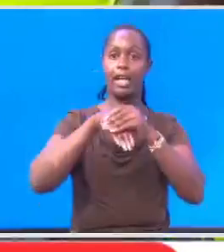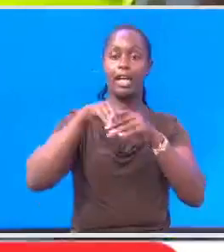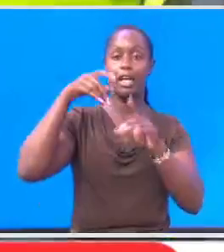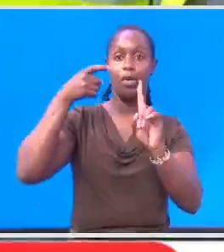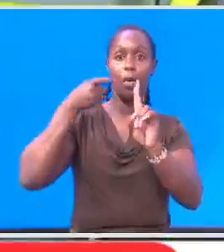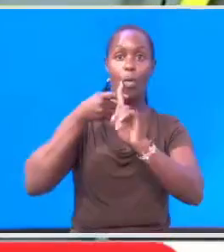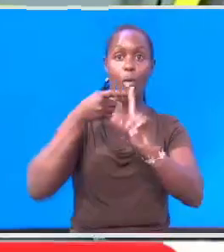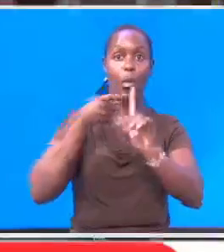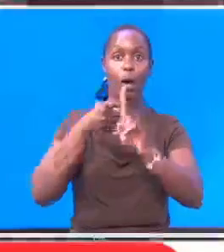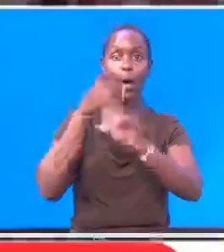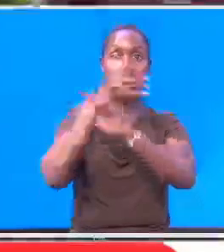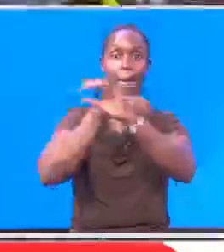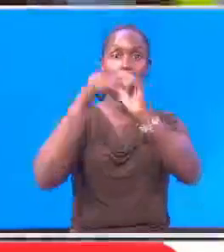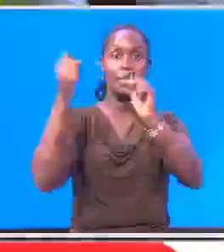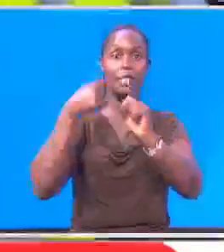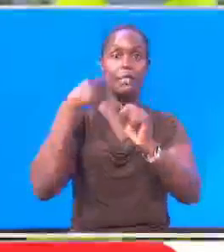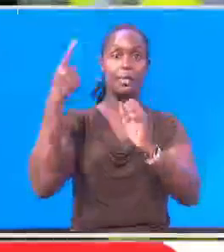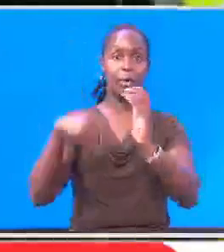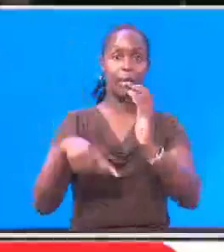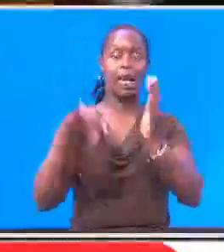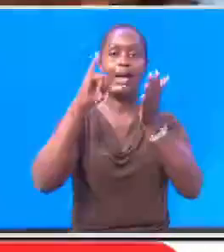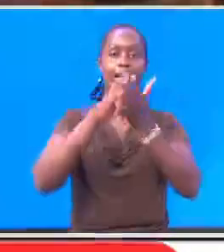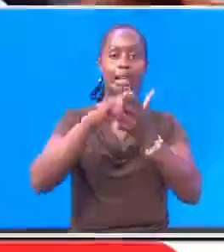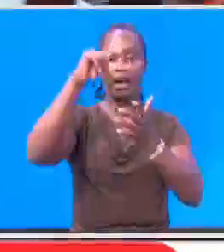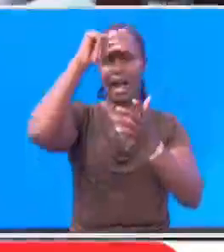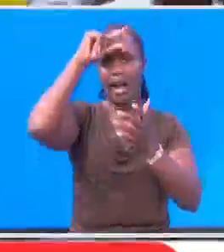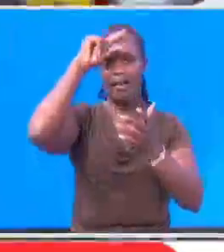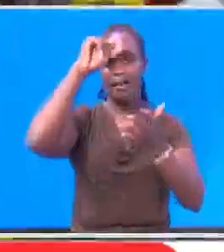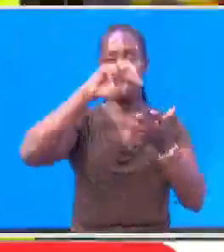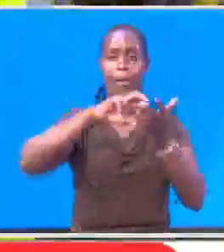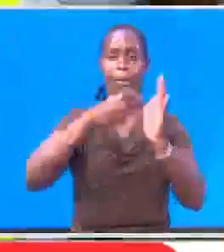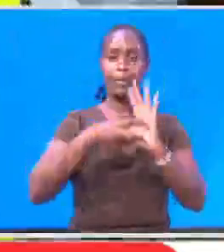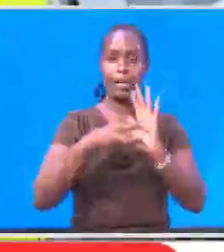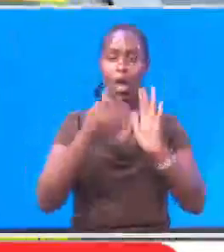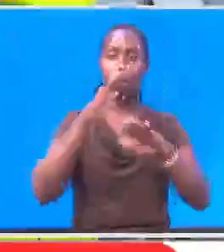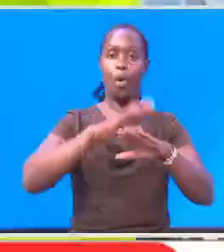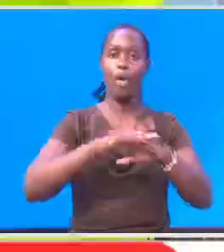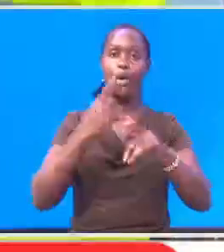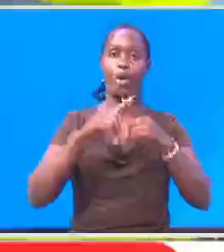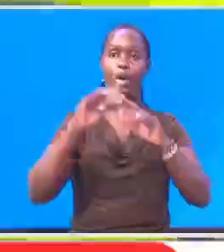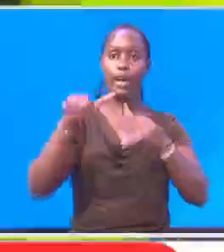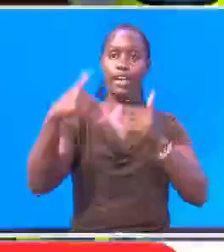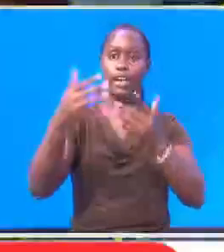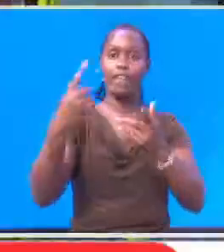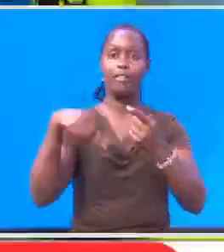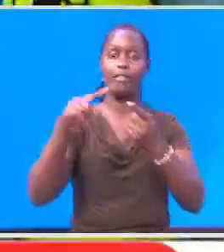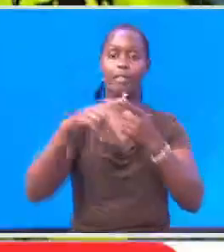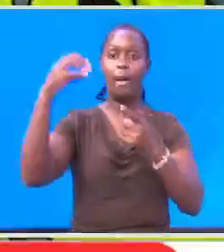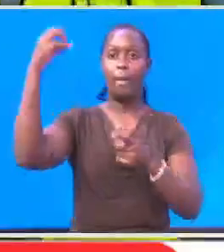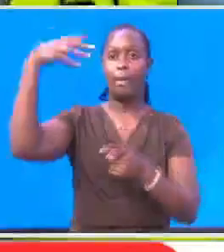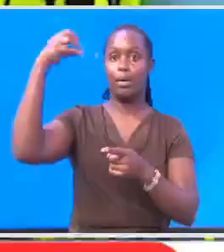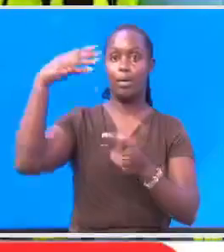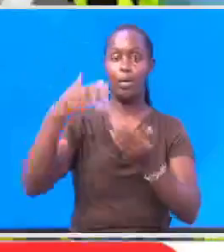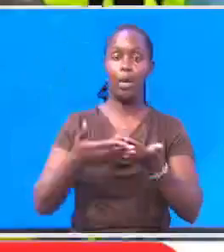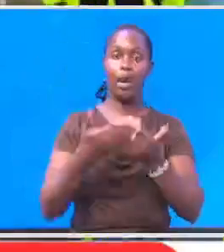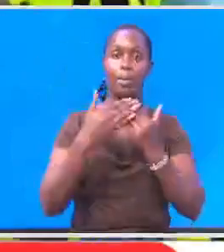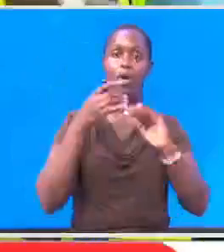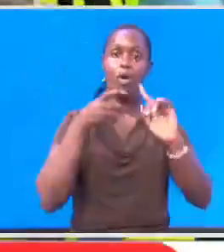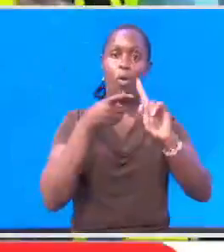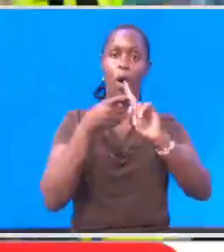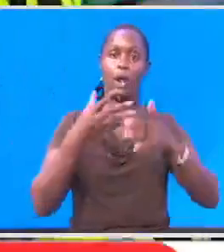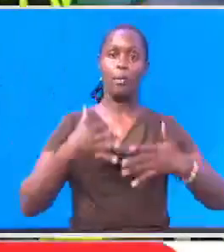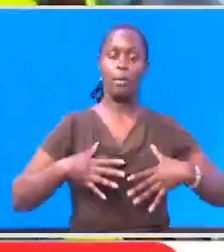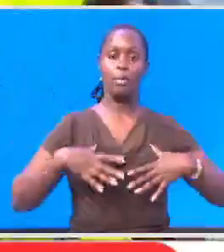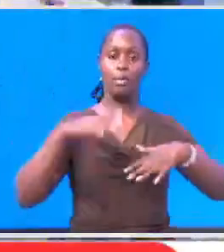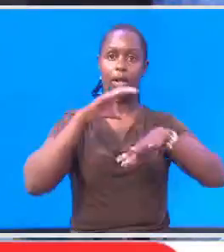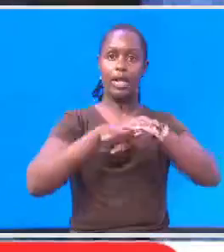Wasini, Rais alisitiza kwamba mradi wa serikali wa kuwepo kwa umeme utasaidia wakazi wa Kwale kufaidika na umeme pamoja na sehemu za uvuvi